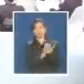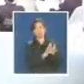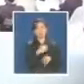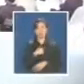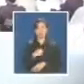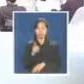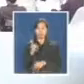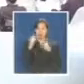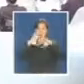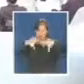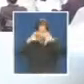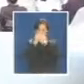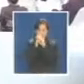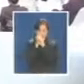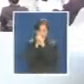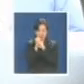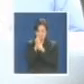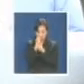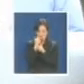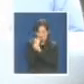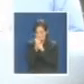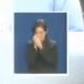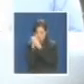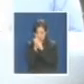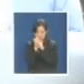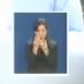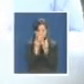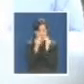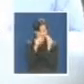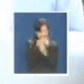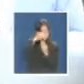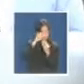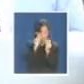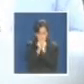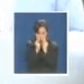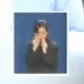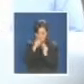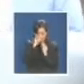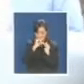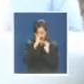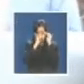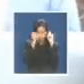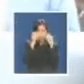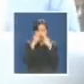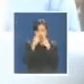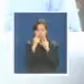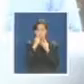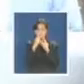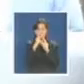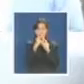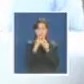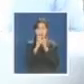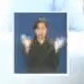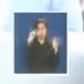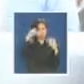หนจะทำให้ตัวเลขเติบโตยังไงแต่ว่าเศรษฐกิจเนี่ย อาจจะยังไม่ทำให้การกระจายรายได้